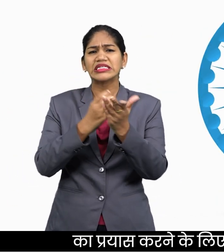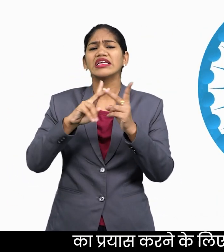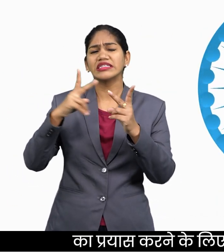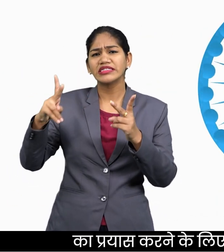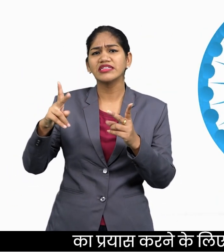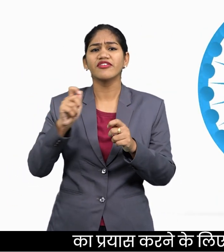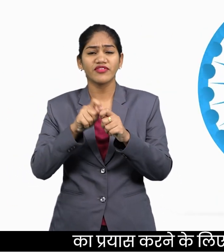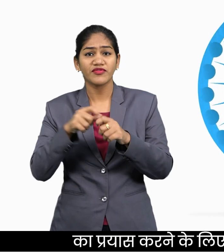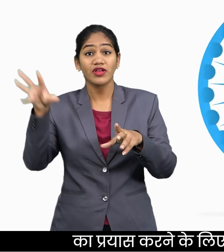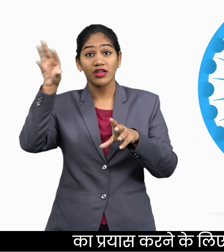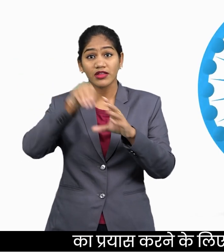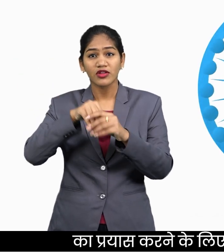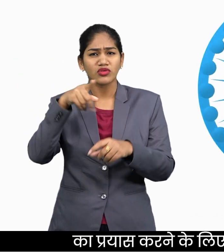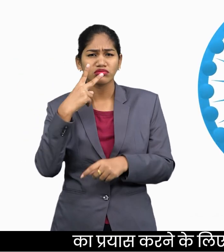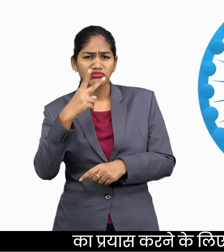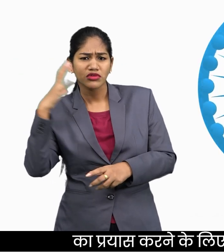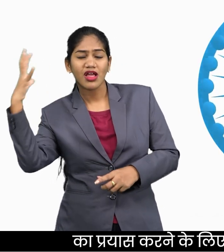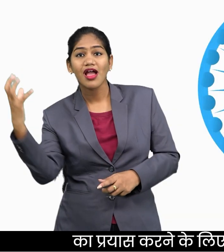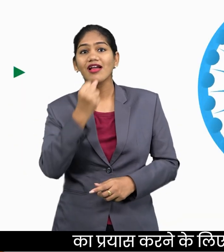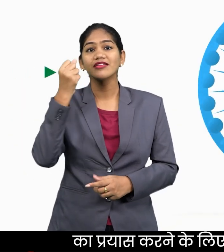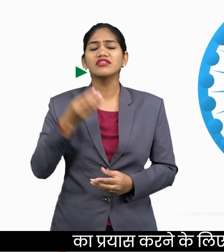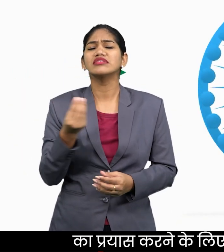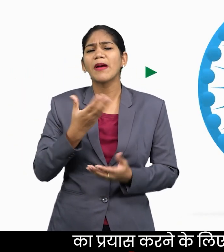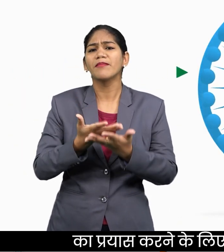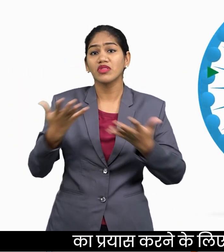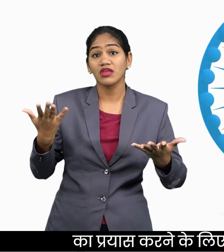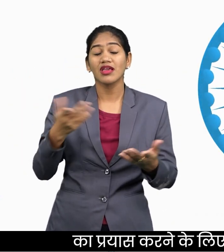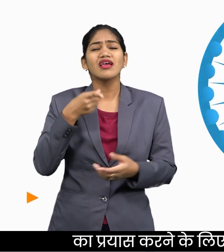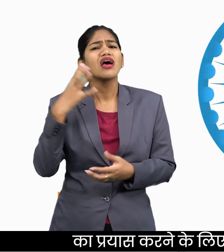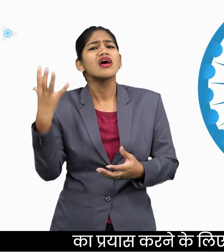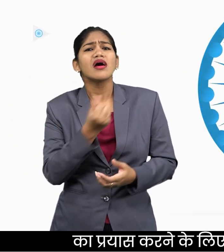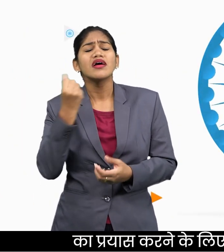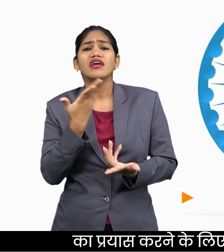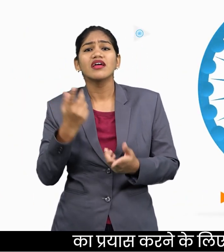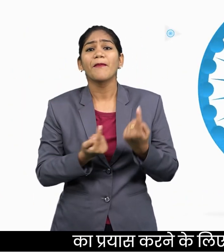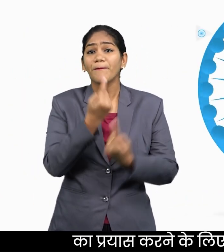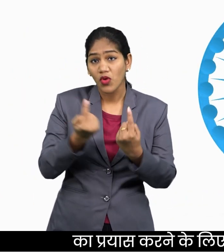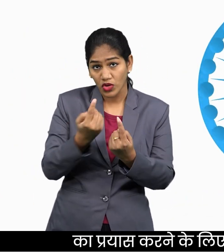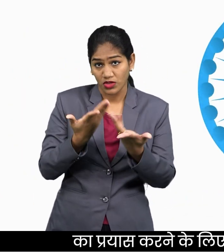लिए गतिविधियों की एक श्रृंखला आयोजित करना।